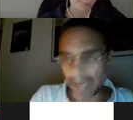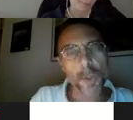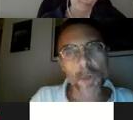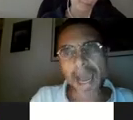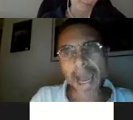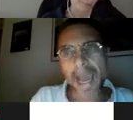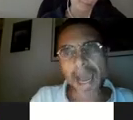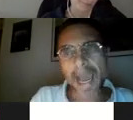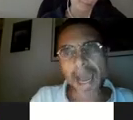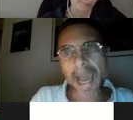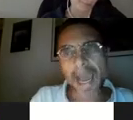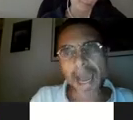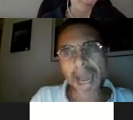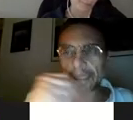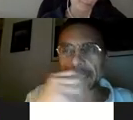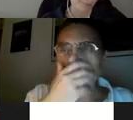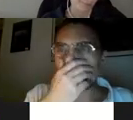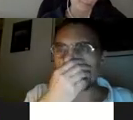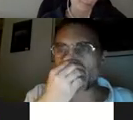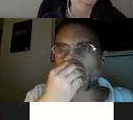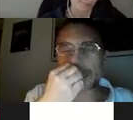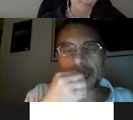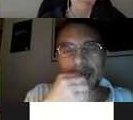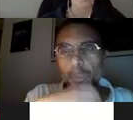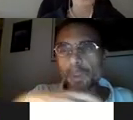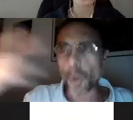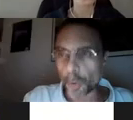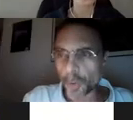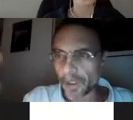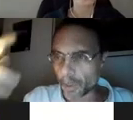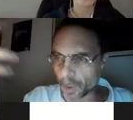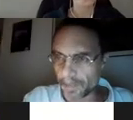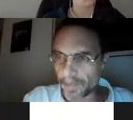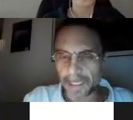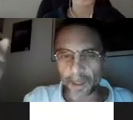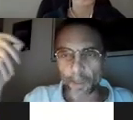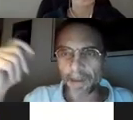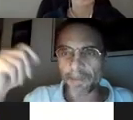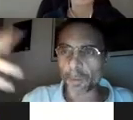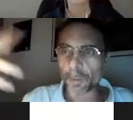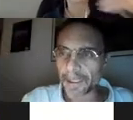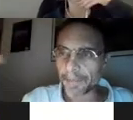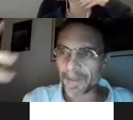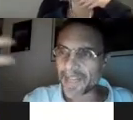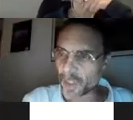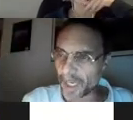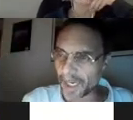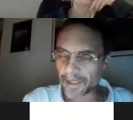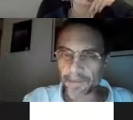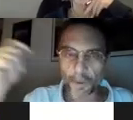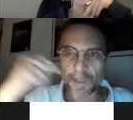cittadini italiani non hanno, come spesso si evoca, considerato i social, i social media, come fonte